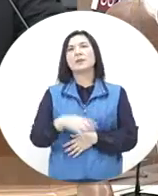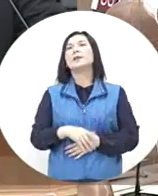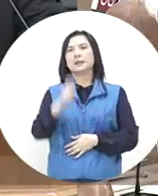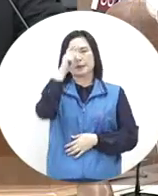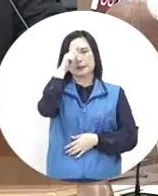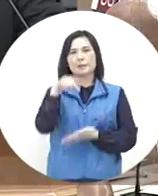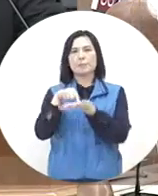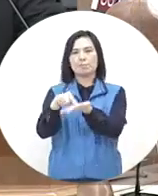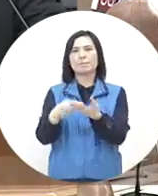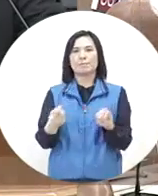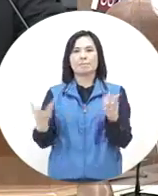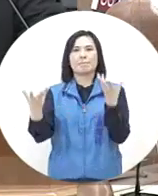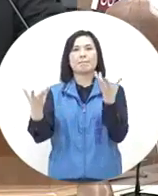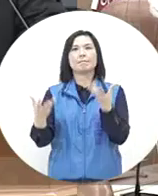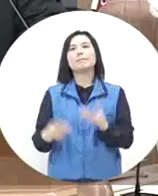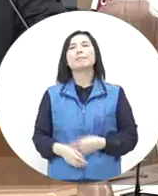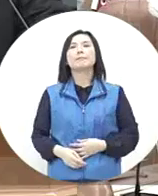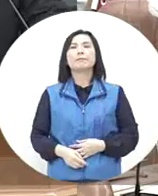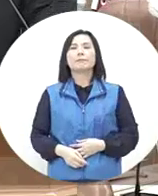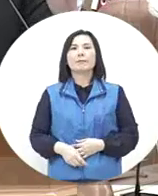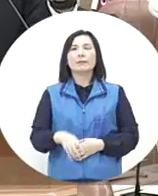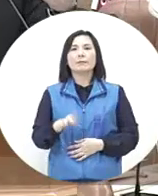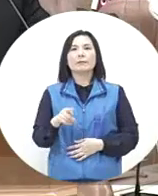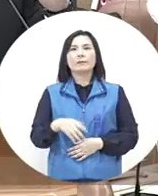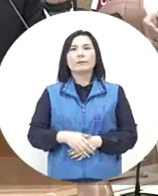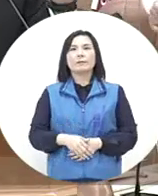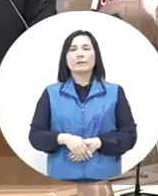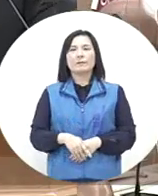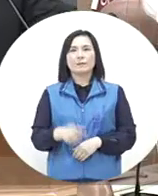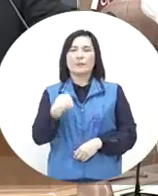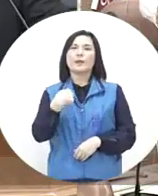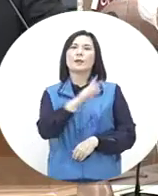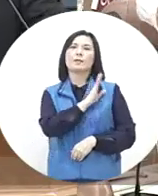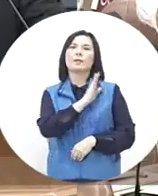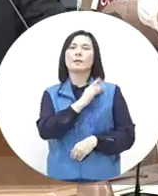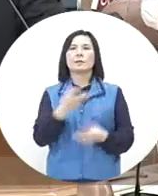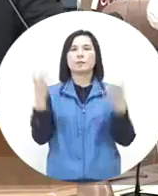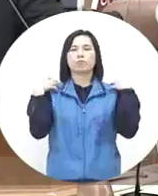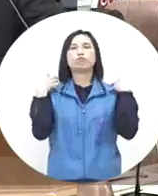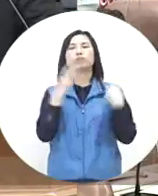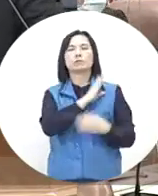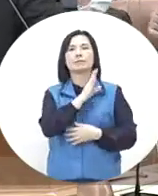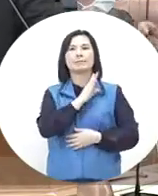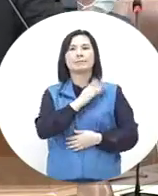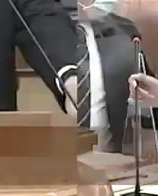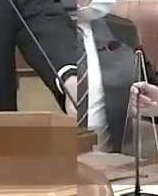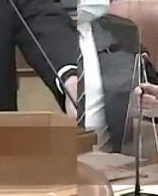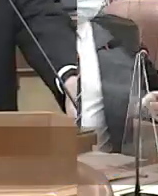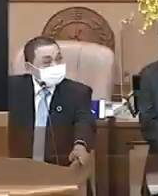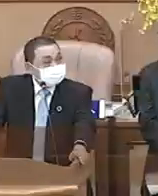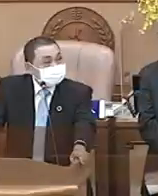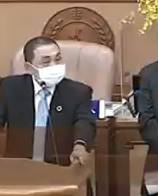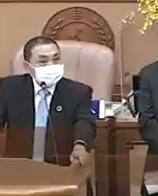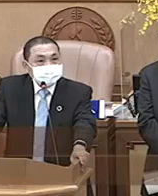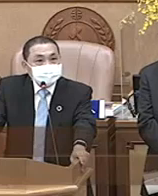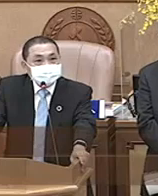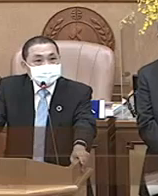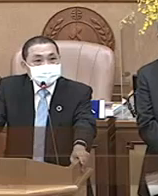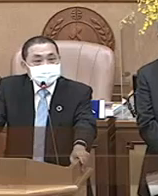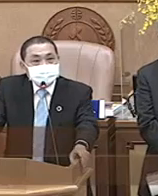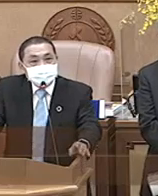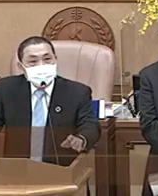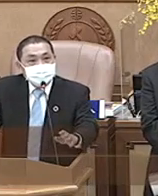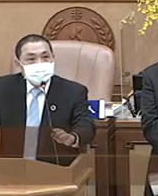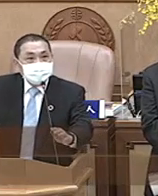了，哈啊，就把我们拜托起定能够。 慢慢拜托，这应该我来做诶。 好，感谢啊，感谢， 谢 谢， 谢谢，谢 谢。市